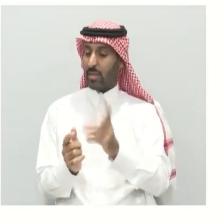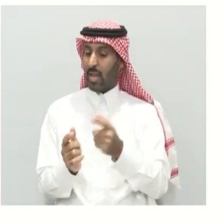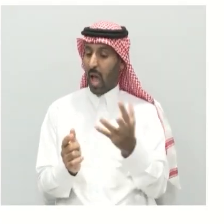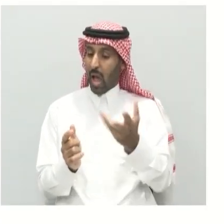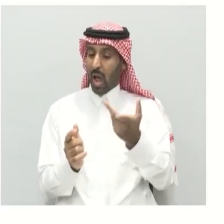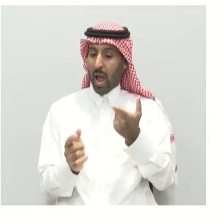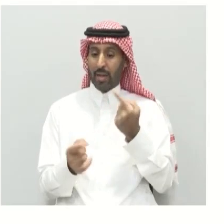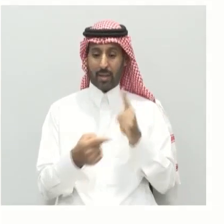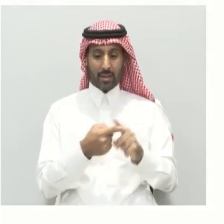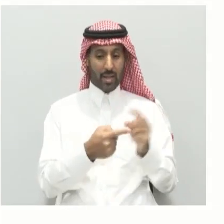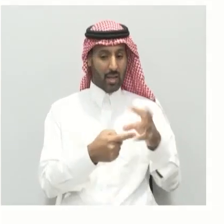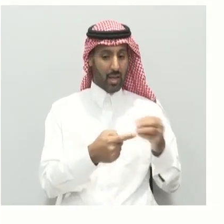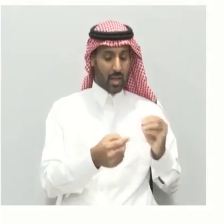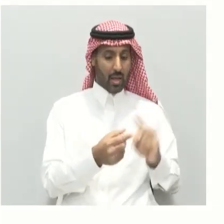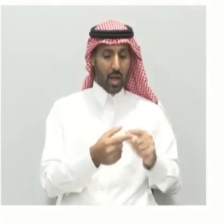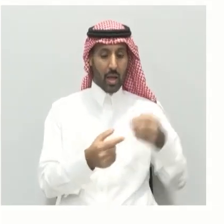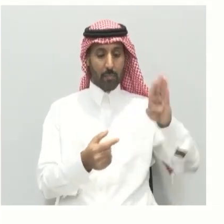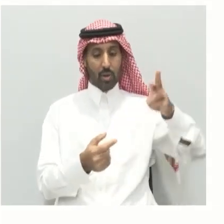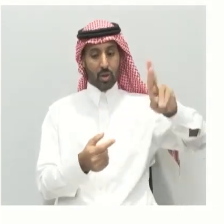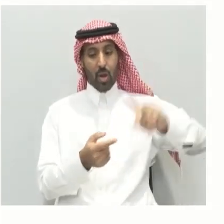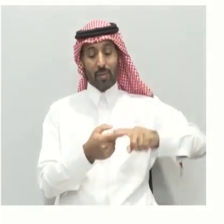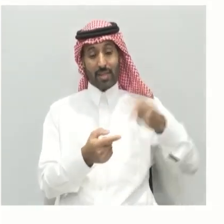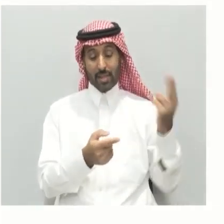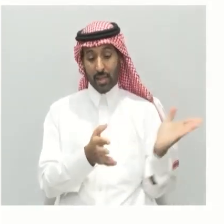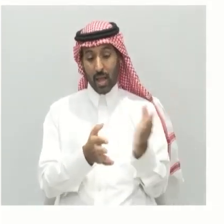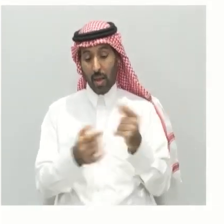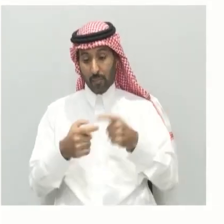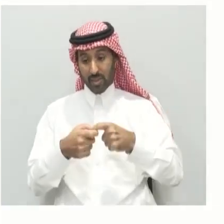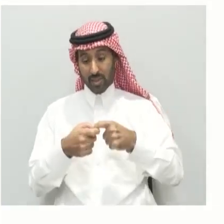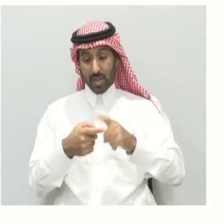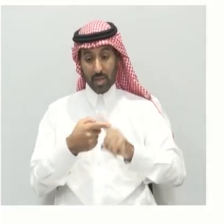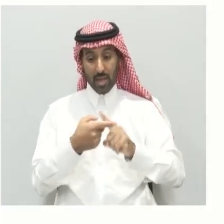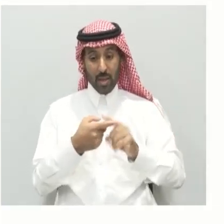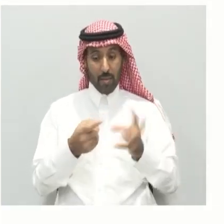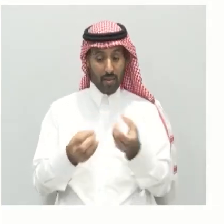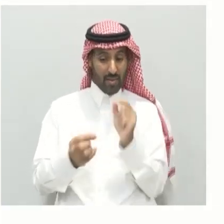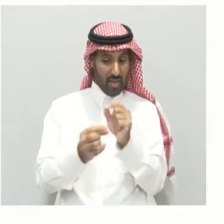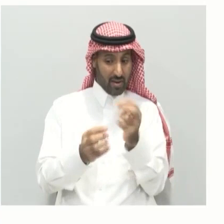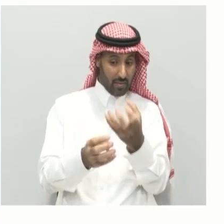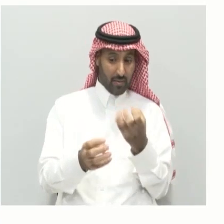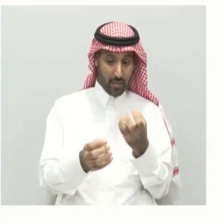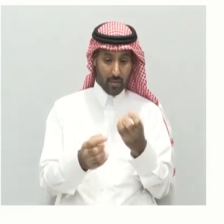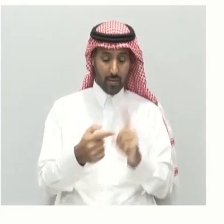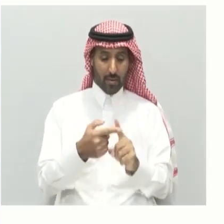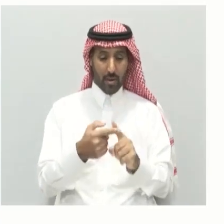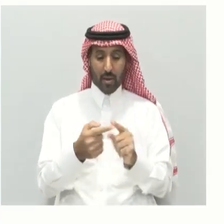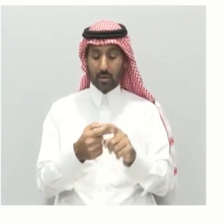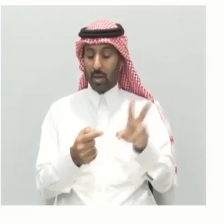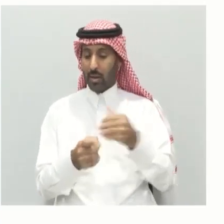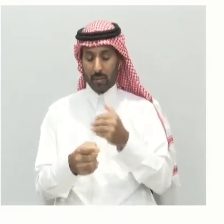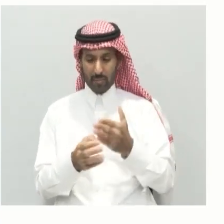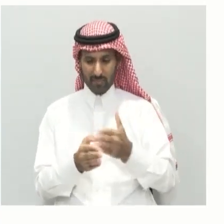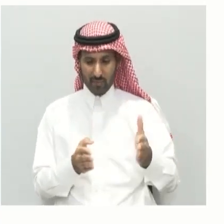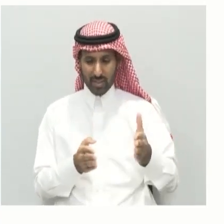اعداد التاكسد فالبرو هنا هل هو متحد الان مع مع ذره لا فبالتالي بيكون هنا غير